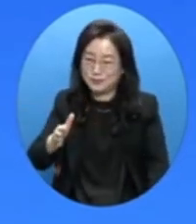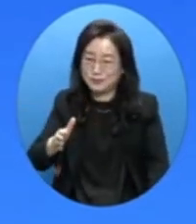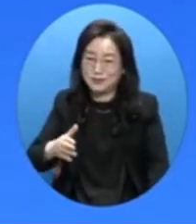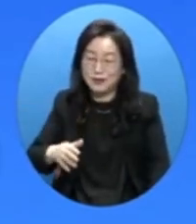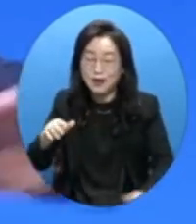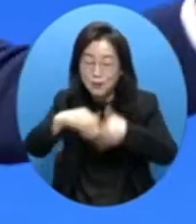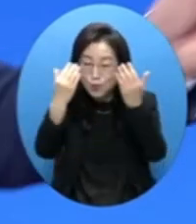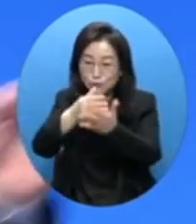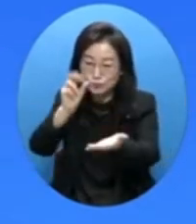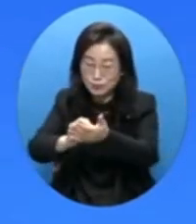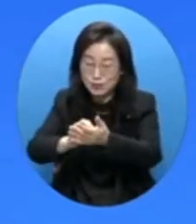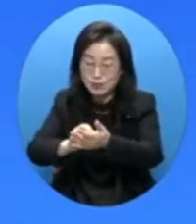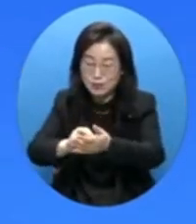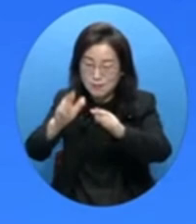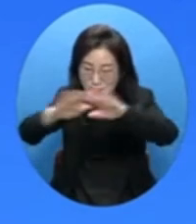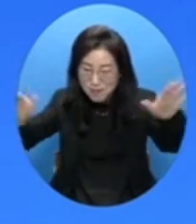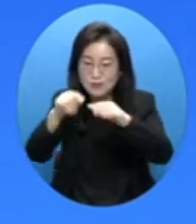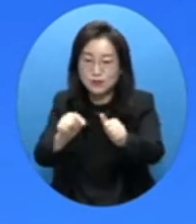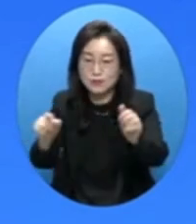문제의 전진하십시오